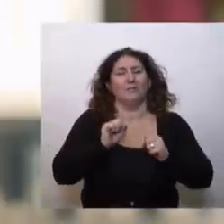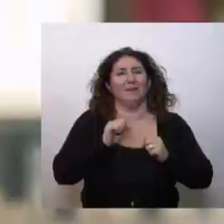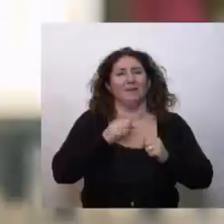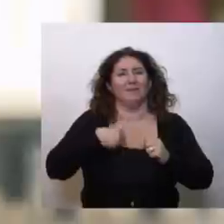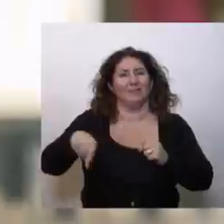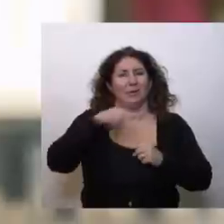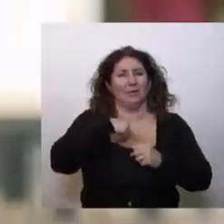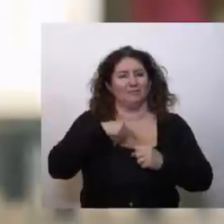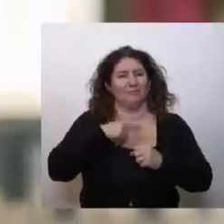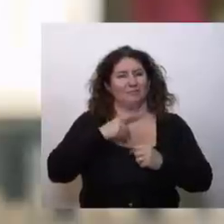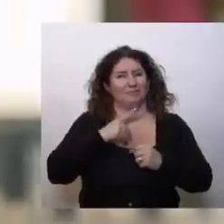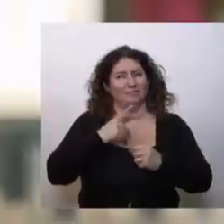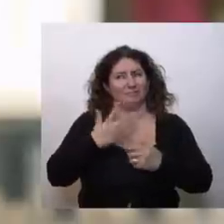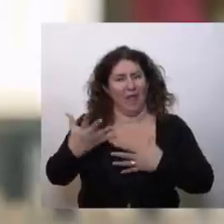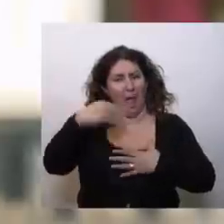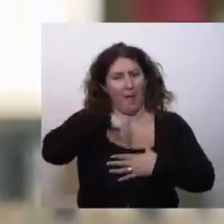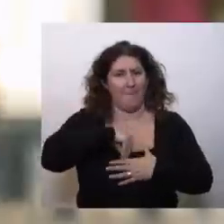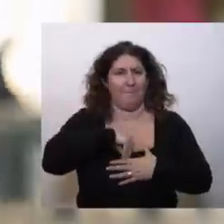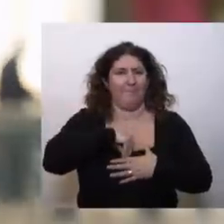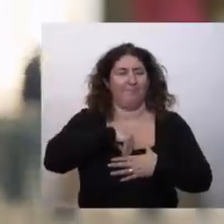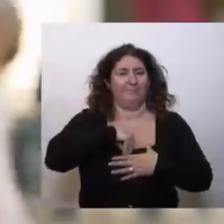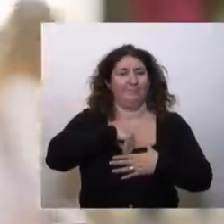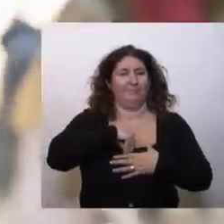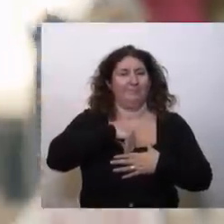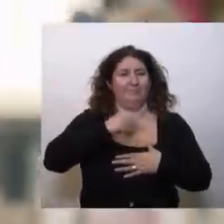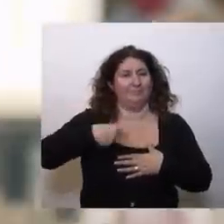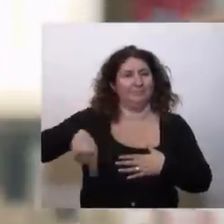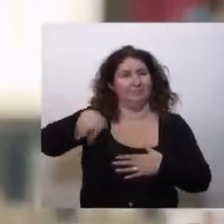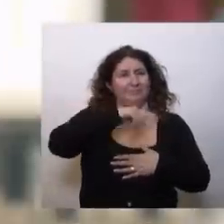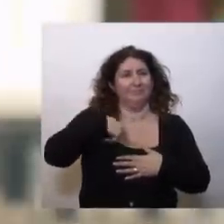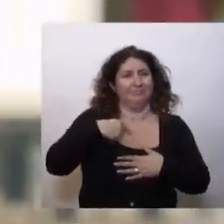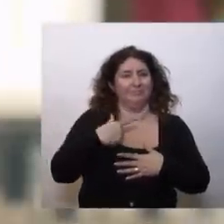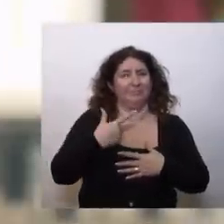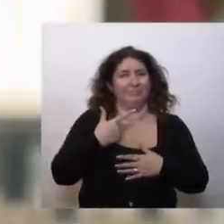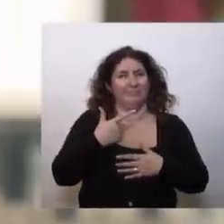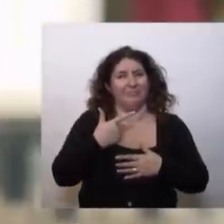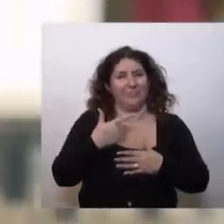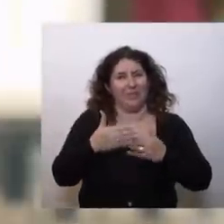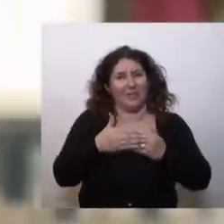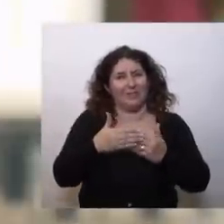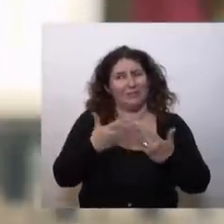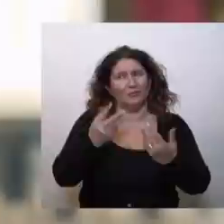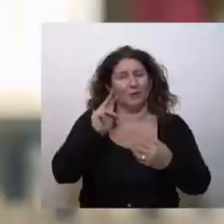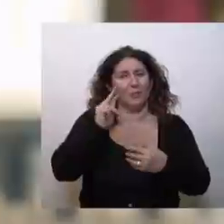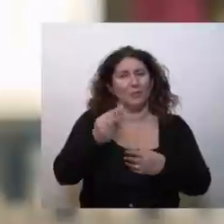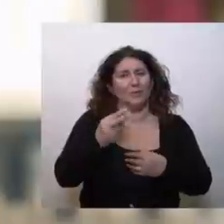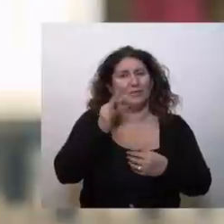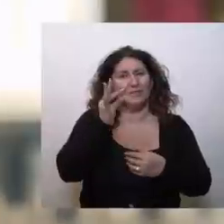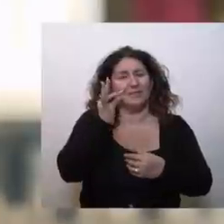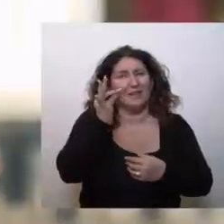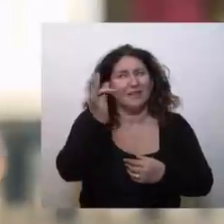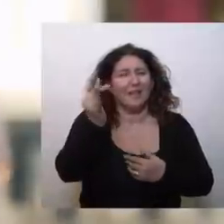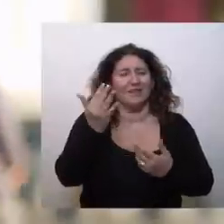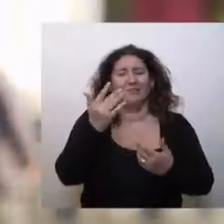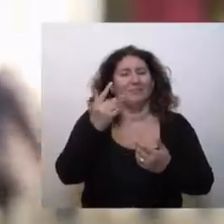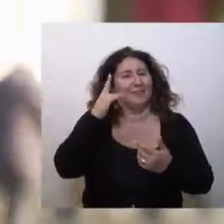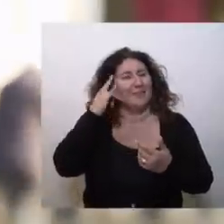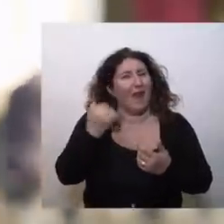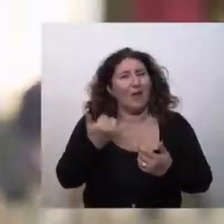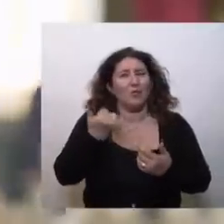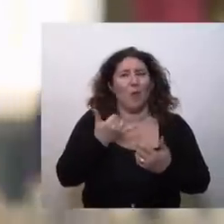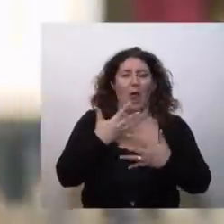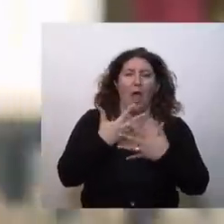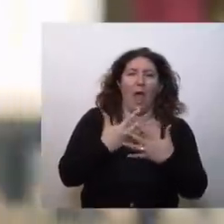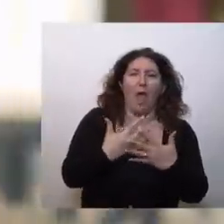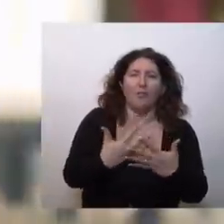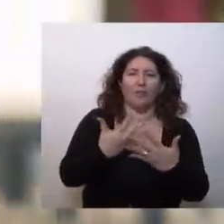immedesimazione, entrare anche con la vicinanza non solo intellettuale, ma anche degli affetti